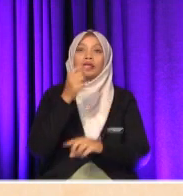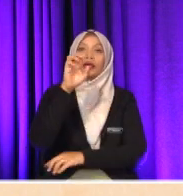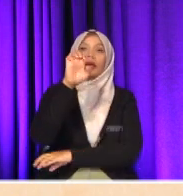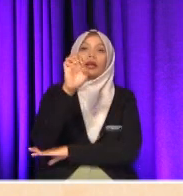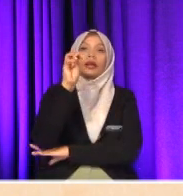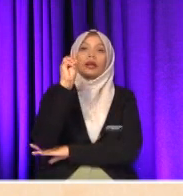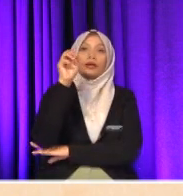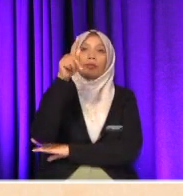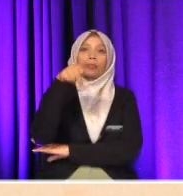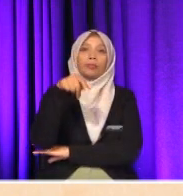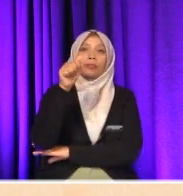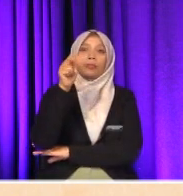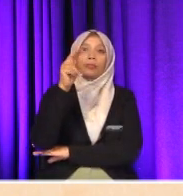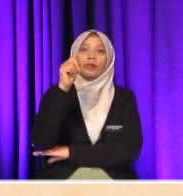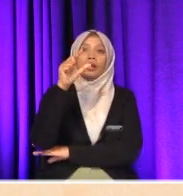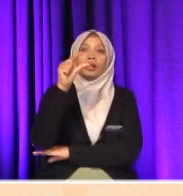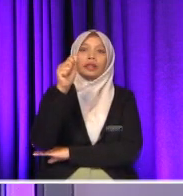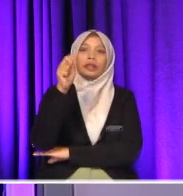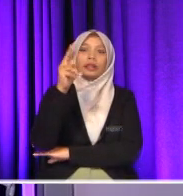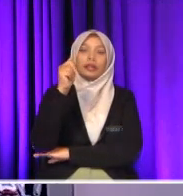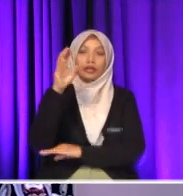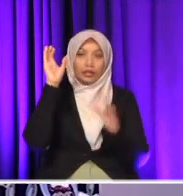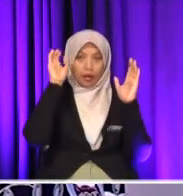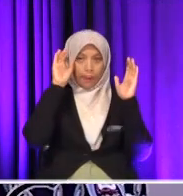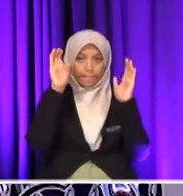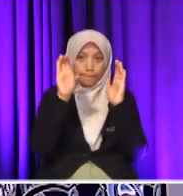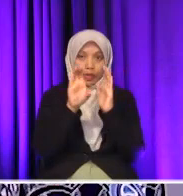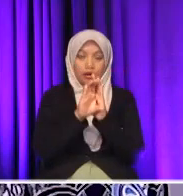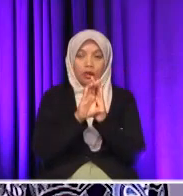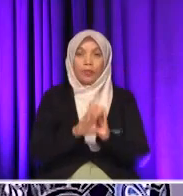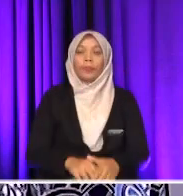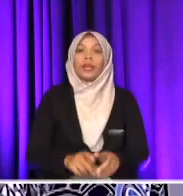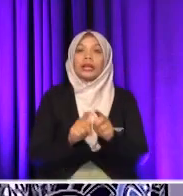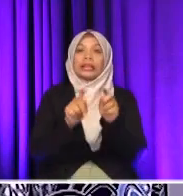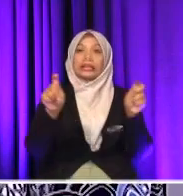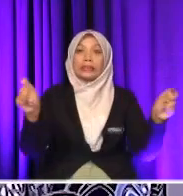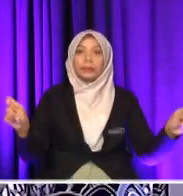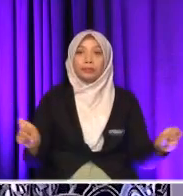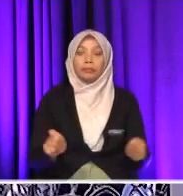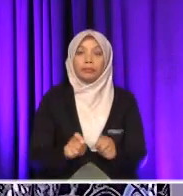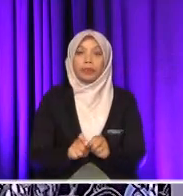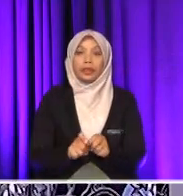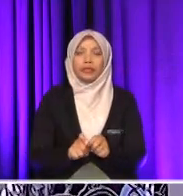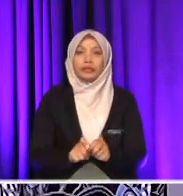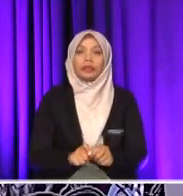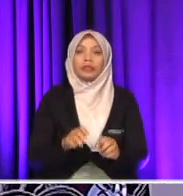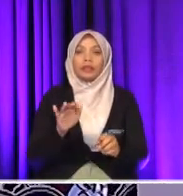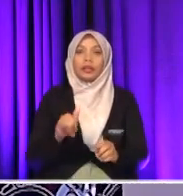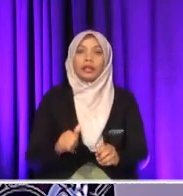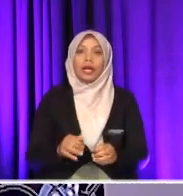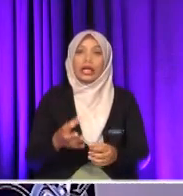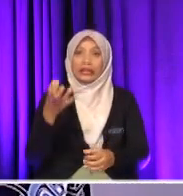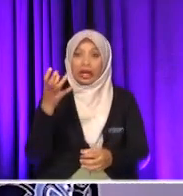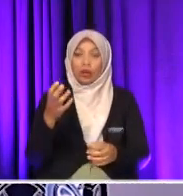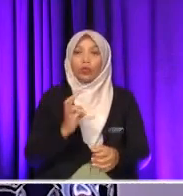kita lihat gambar Ini adalah sebuah empangan yang merupakan tempat ataupun tabungan yang terbesar selain